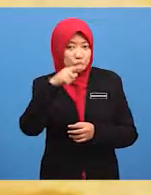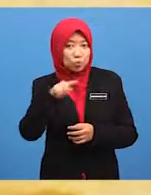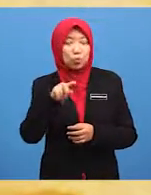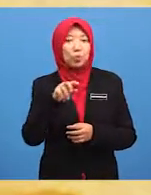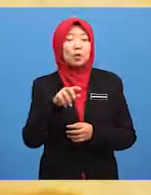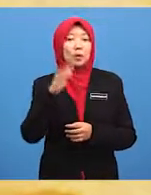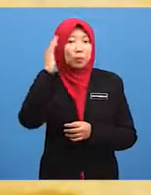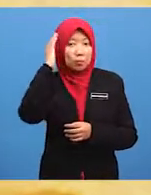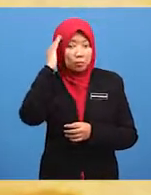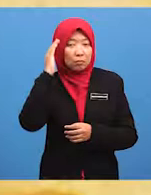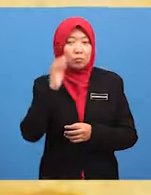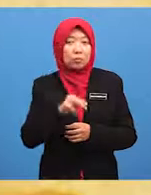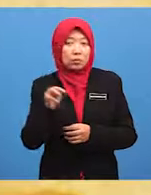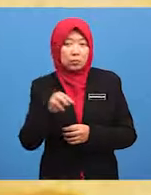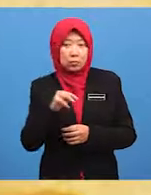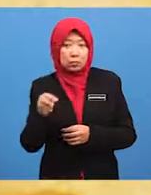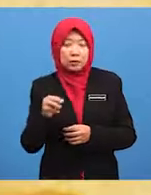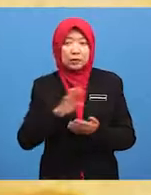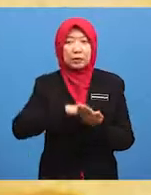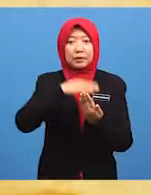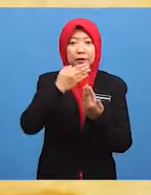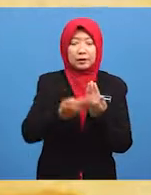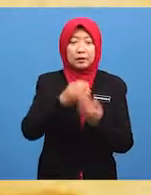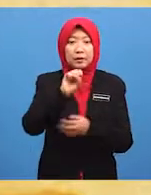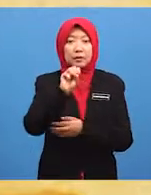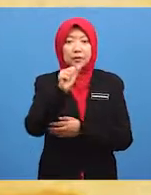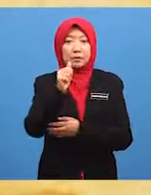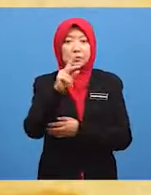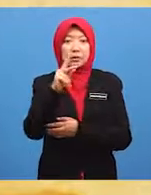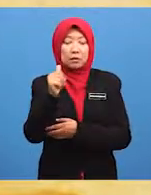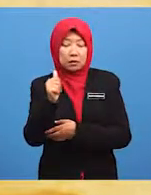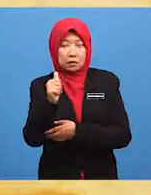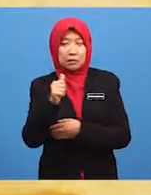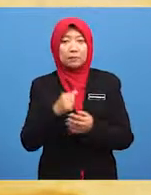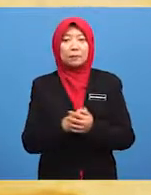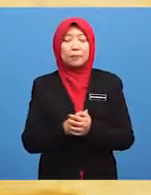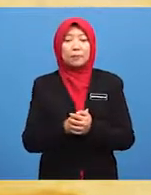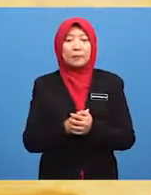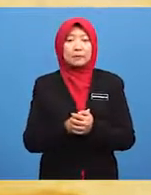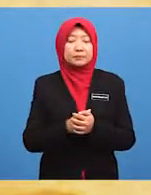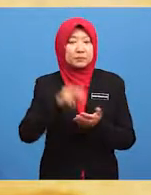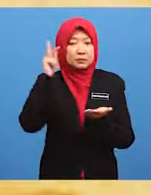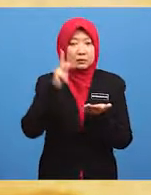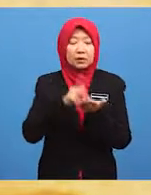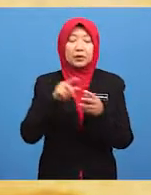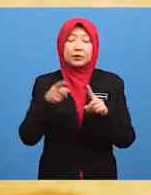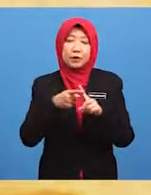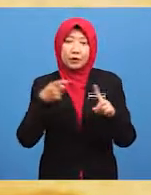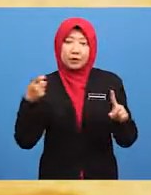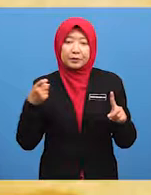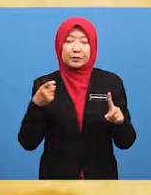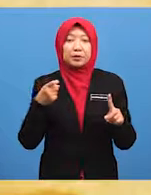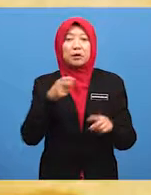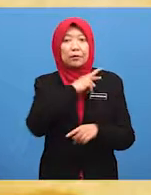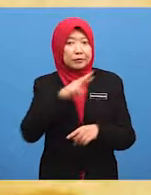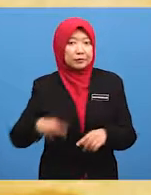murid-murid, kalender Saka diperkenalkan oleh Raja Kanishka daripada dinasti Kushan di utara